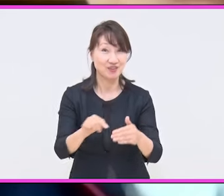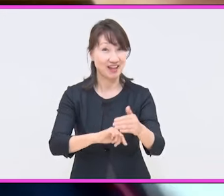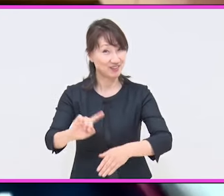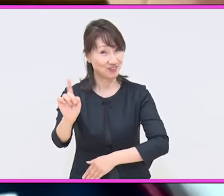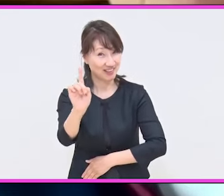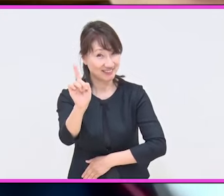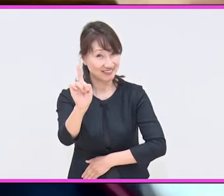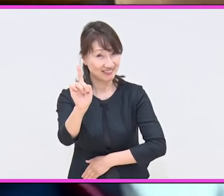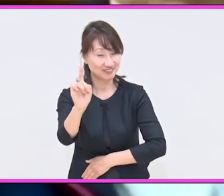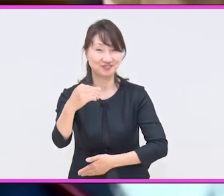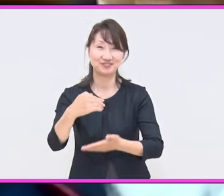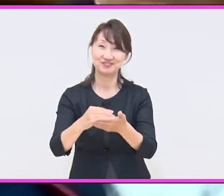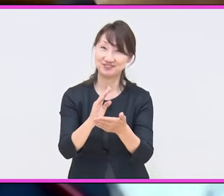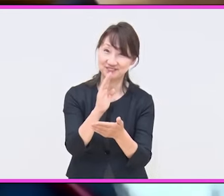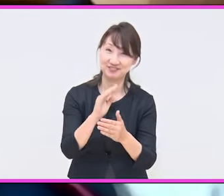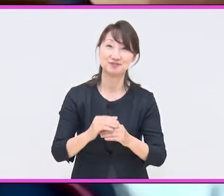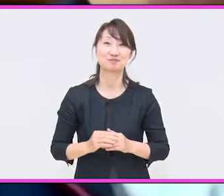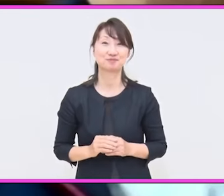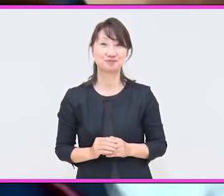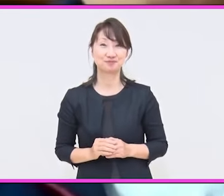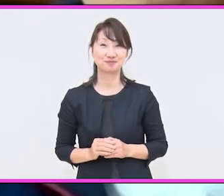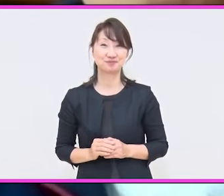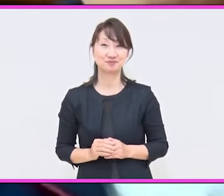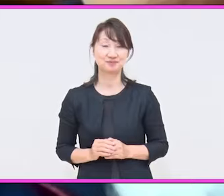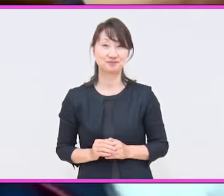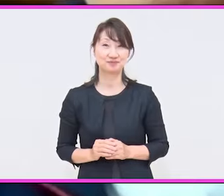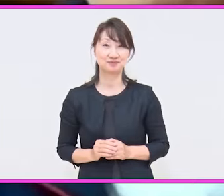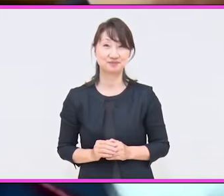されてきたのか改めて教えてください。